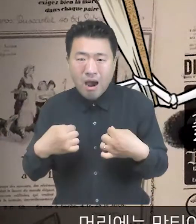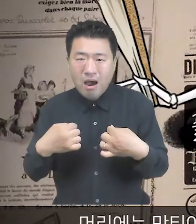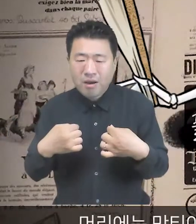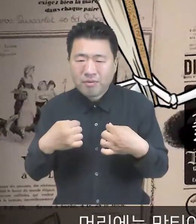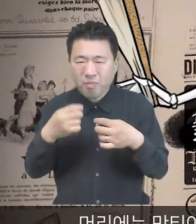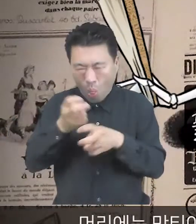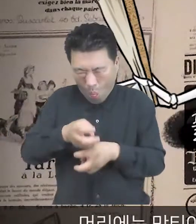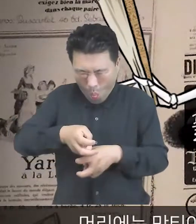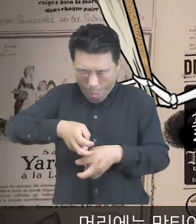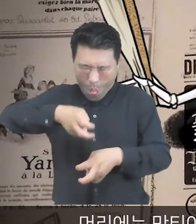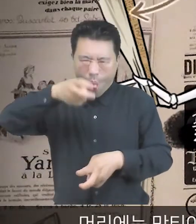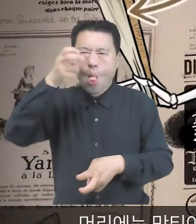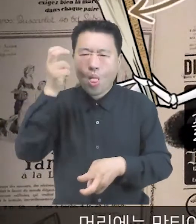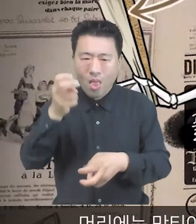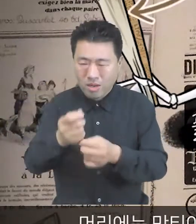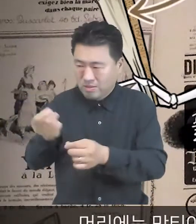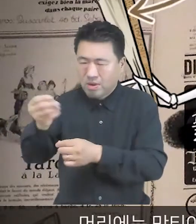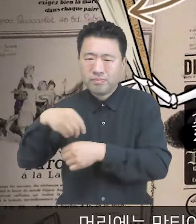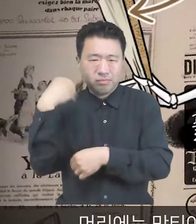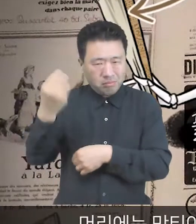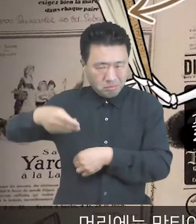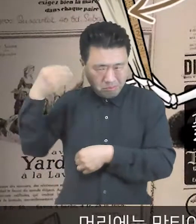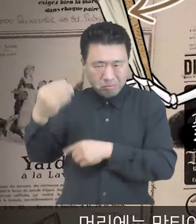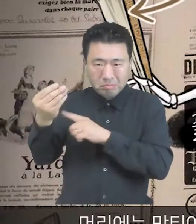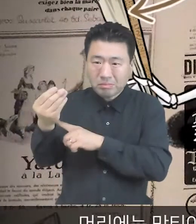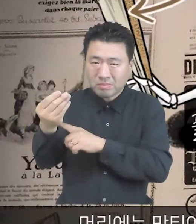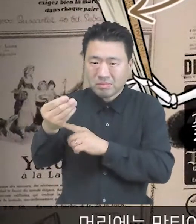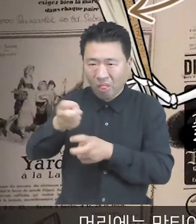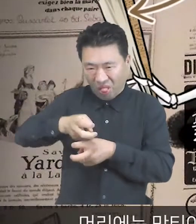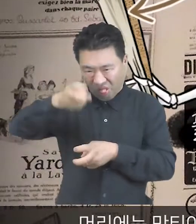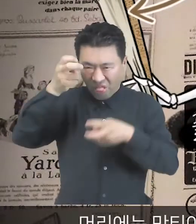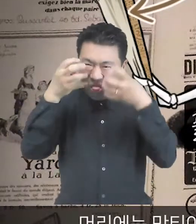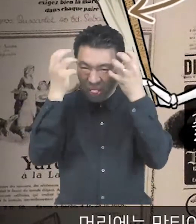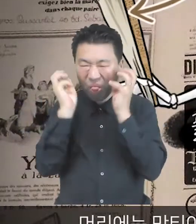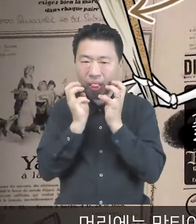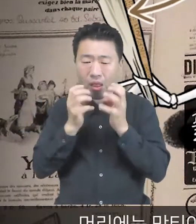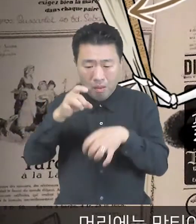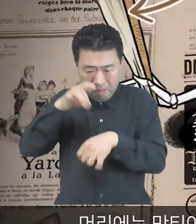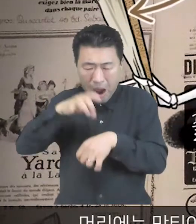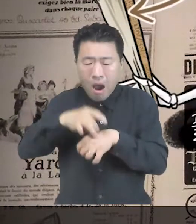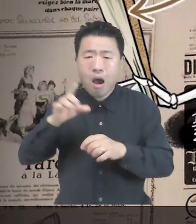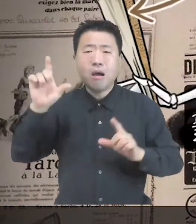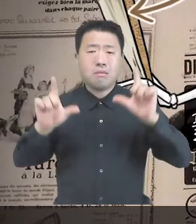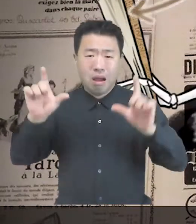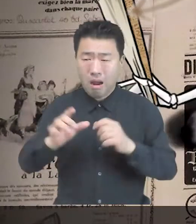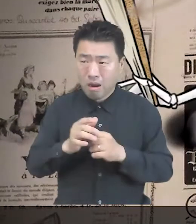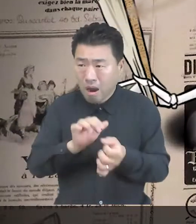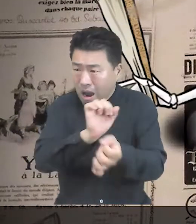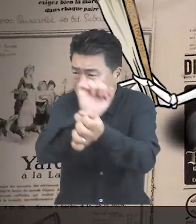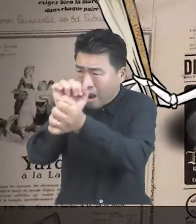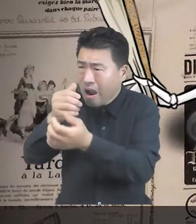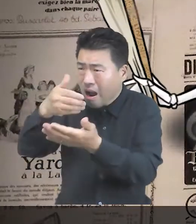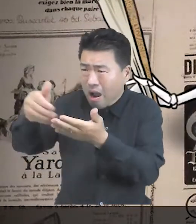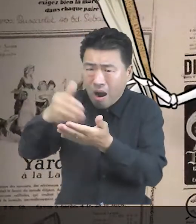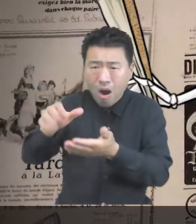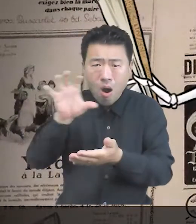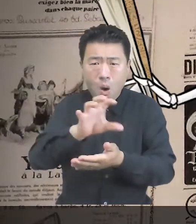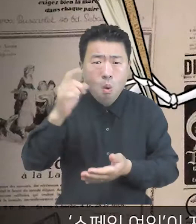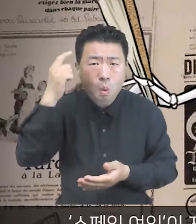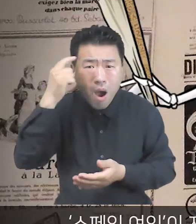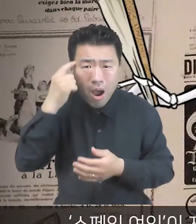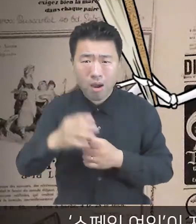머리에는 만티아를 쓴 채 손에는 부채를 든 깡마른 해골의 여인이었습니다. 유행병을 이런 형태로